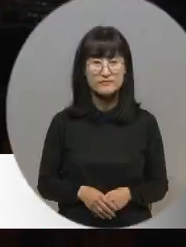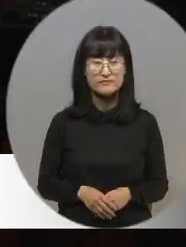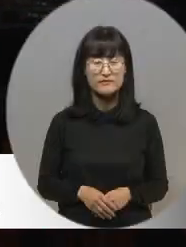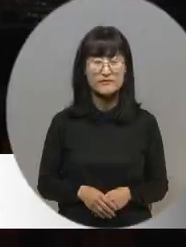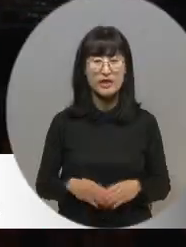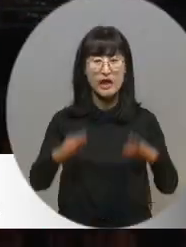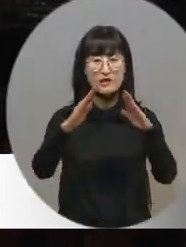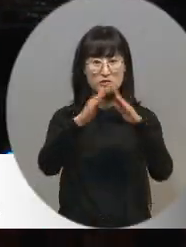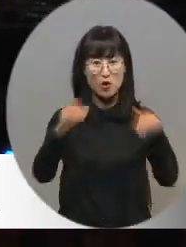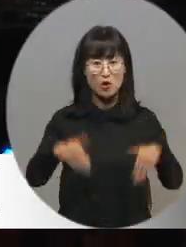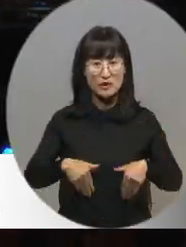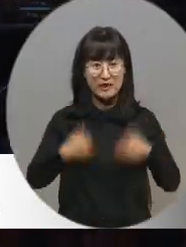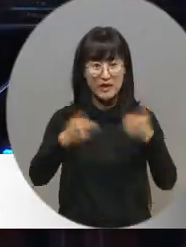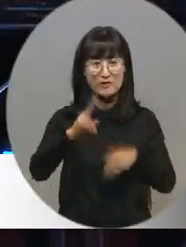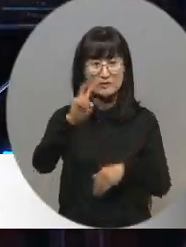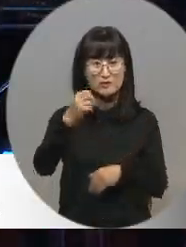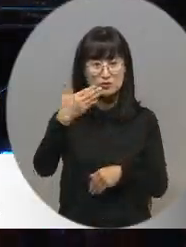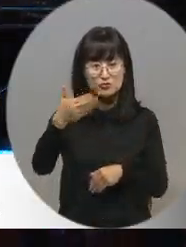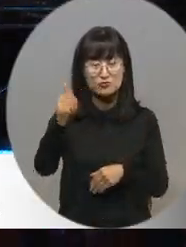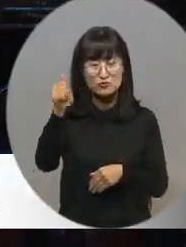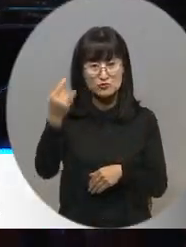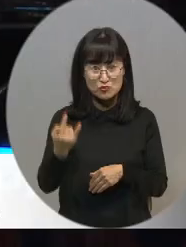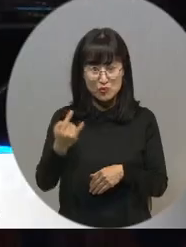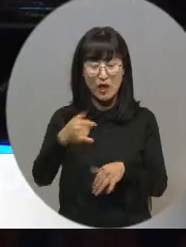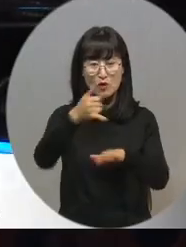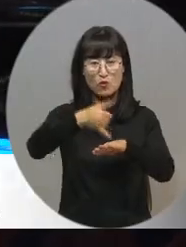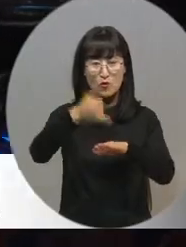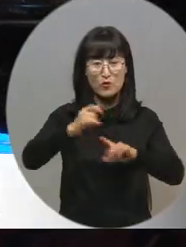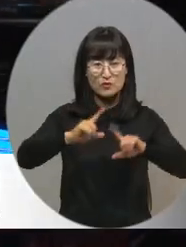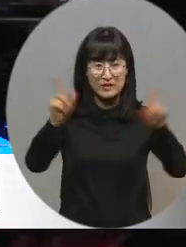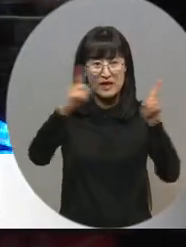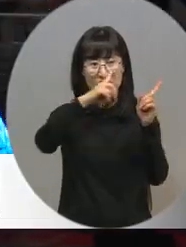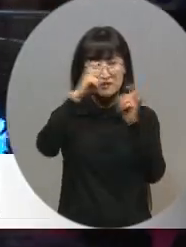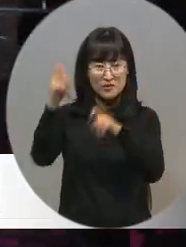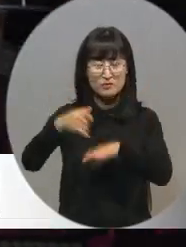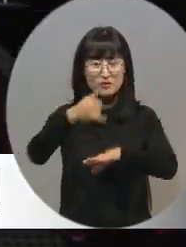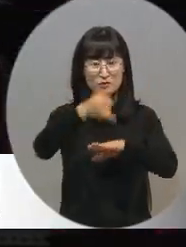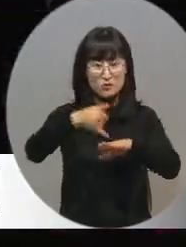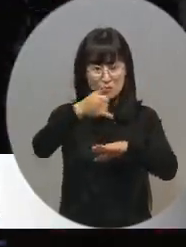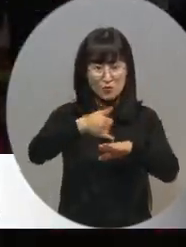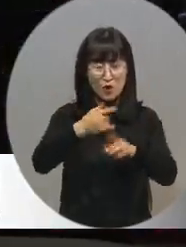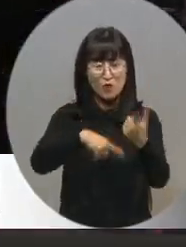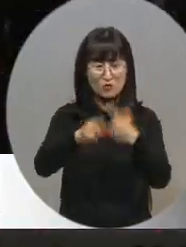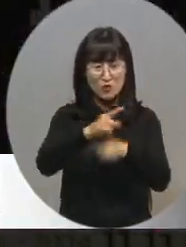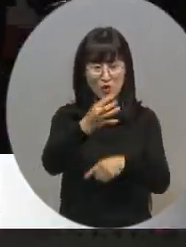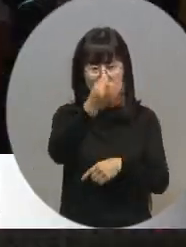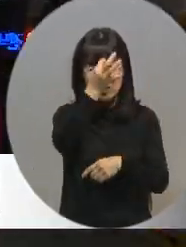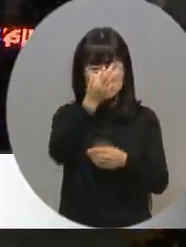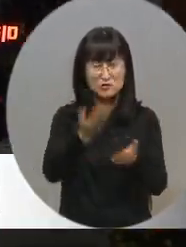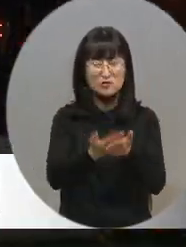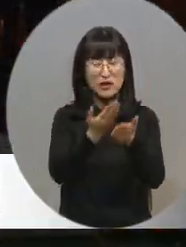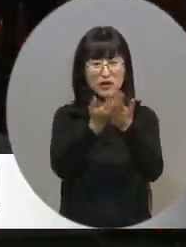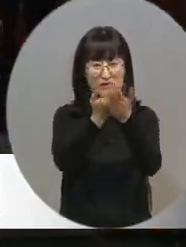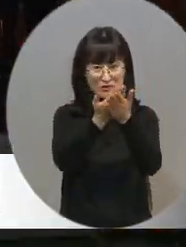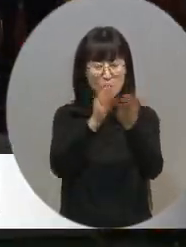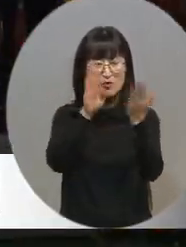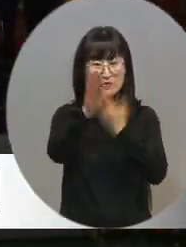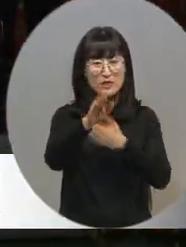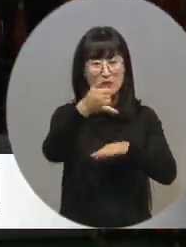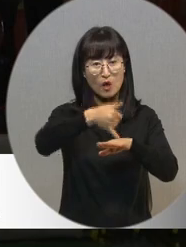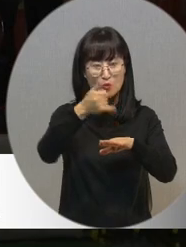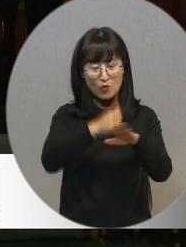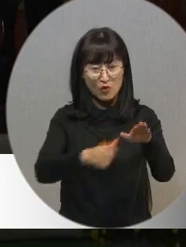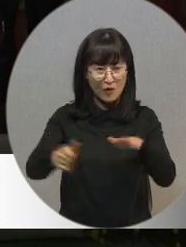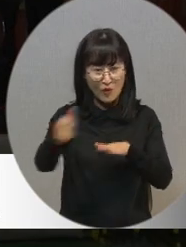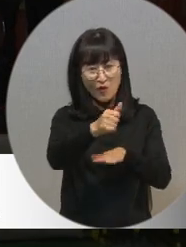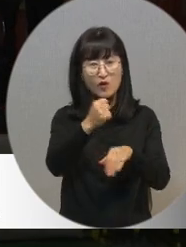전라남도는 제29회 농업인의 날 기념행사를 열어 농업의 첨단 인프라를 구축해 미래 농업을 선도하겠다는